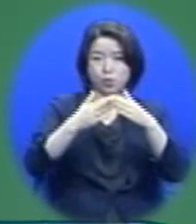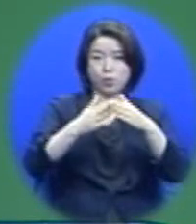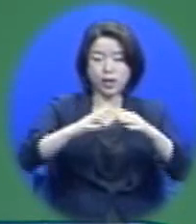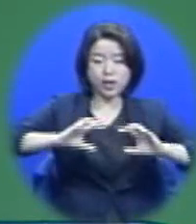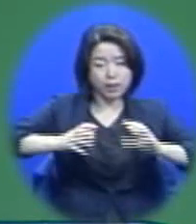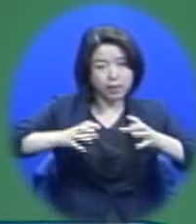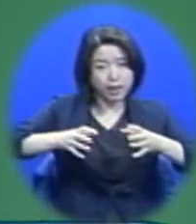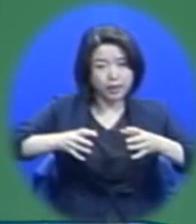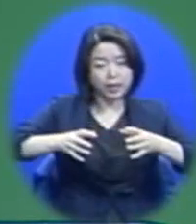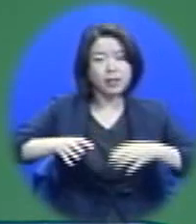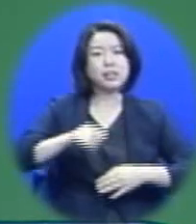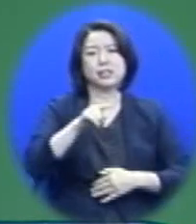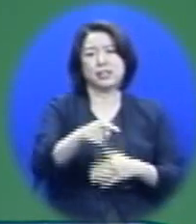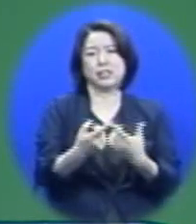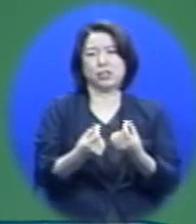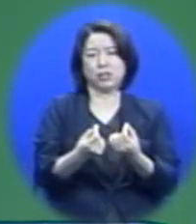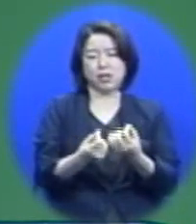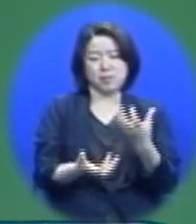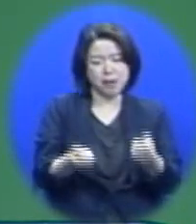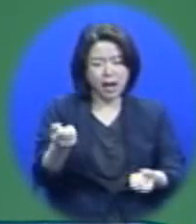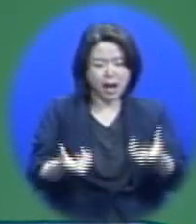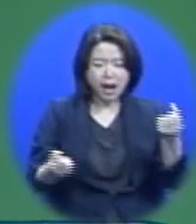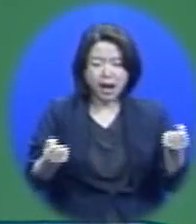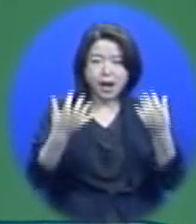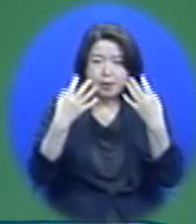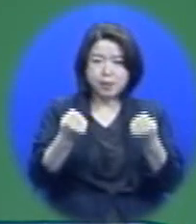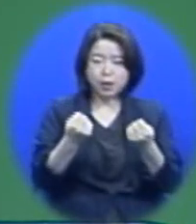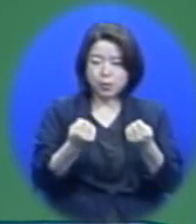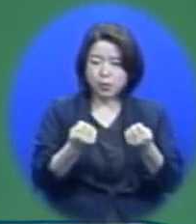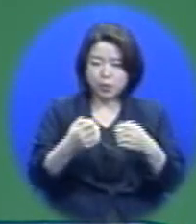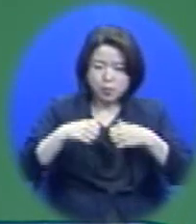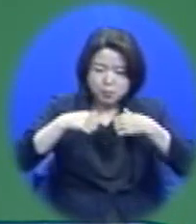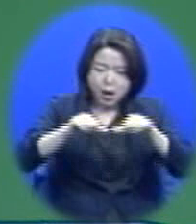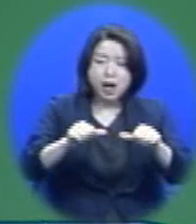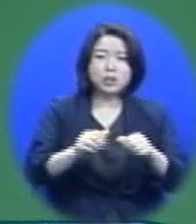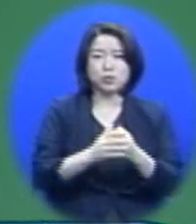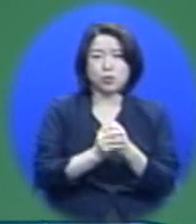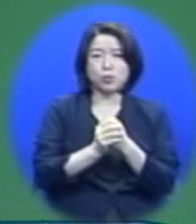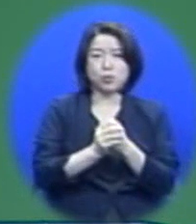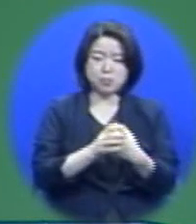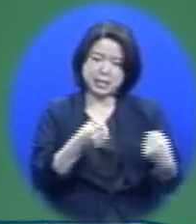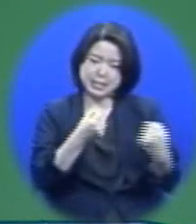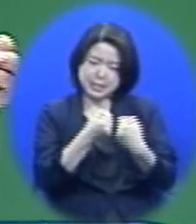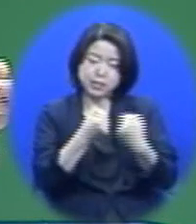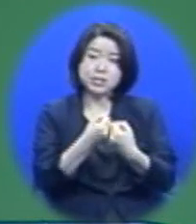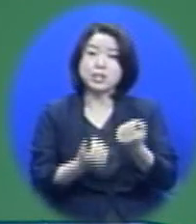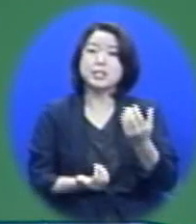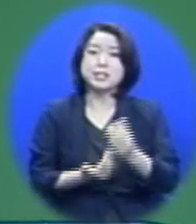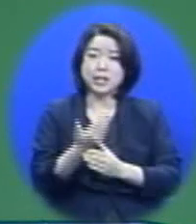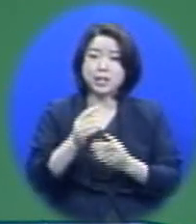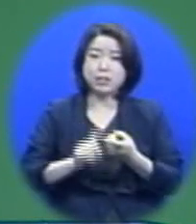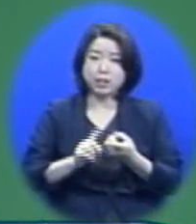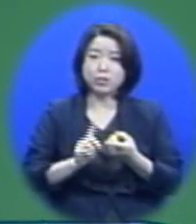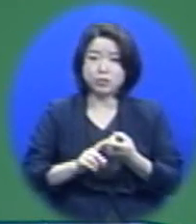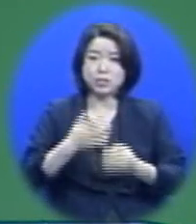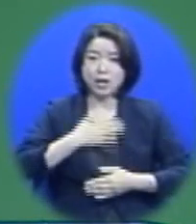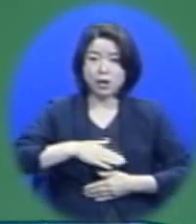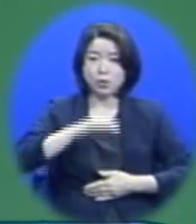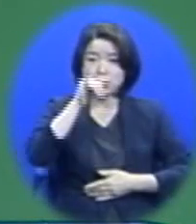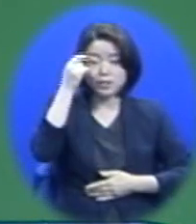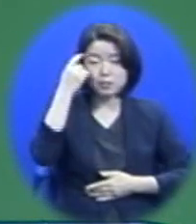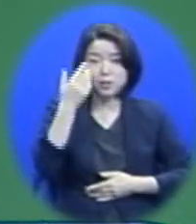나라가 이렇게 분란이 많고 깨어지고 그리고 전쟁이 있는 것을 아십니까?